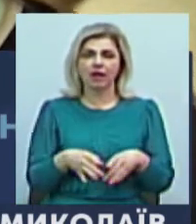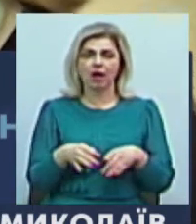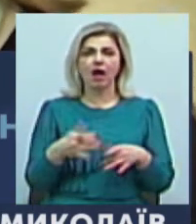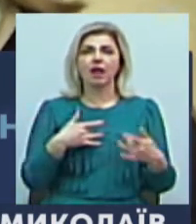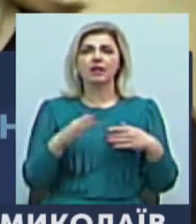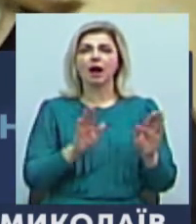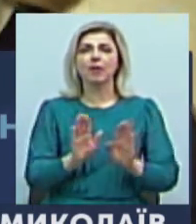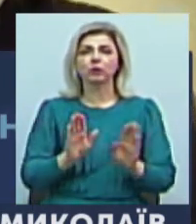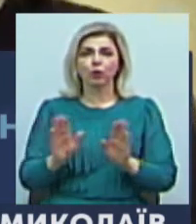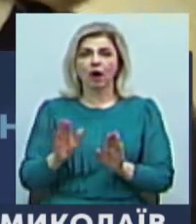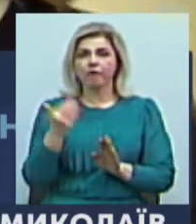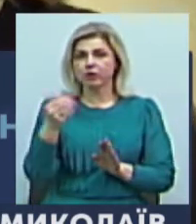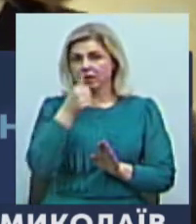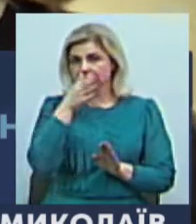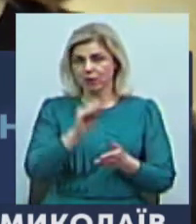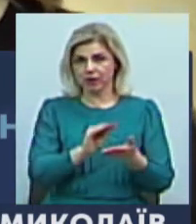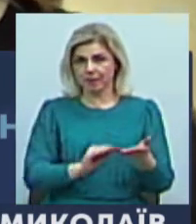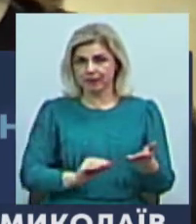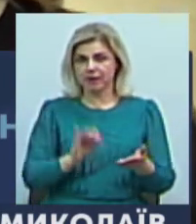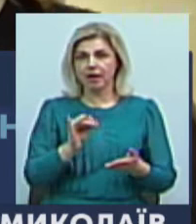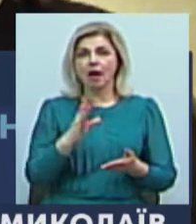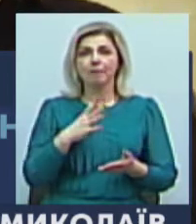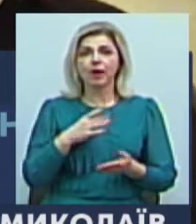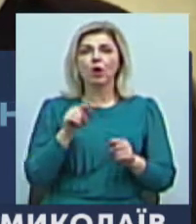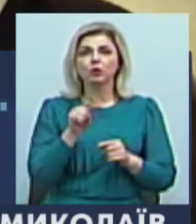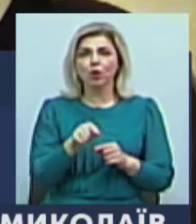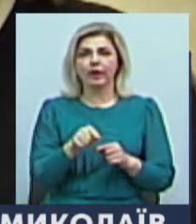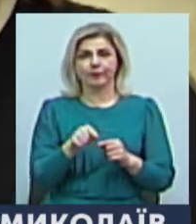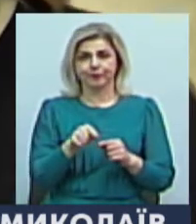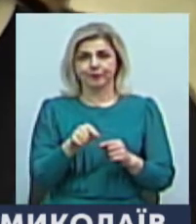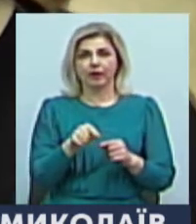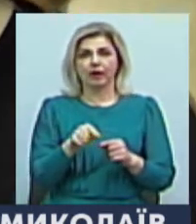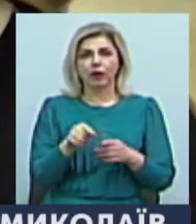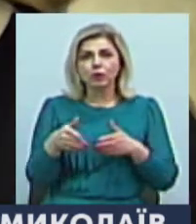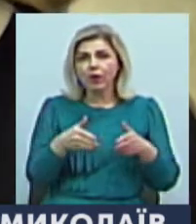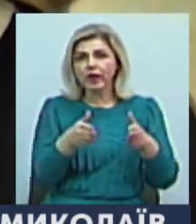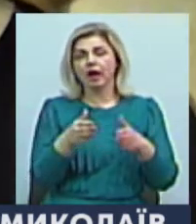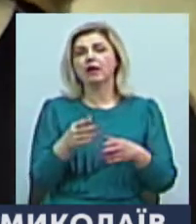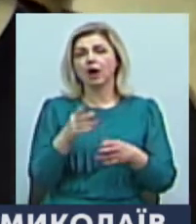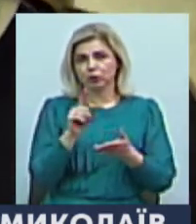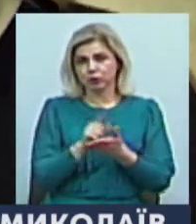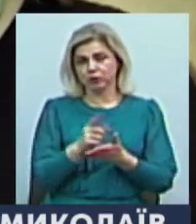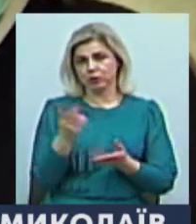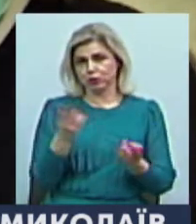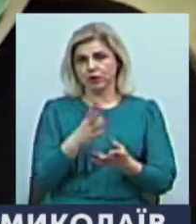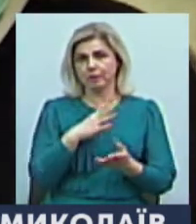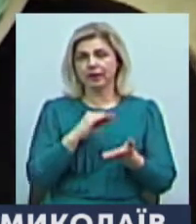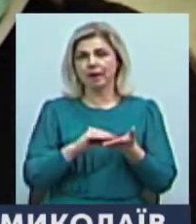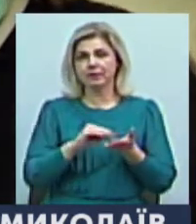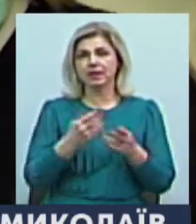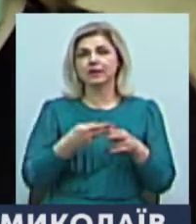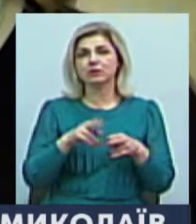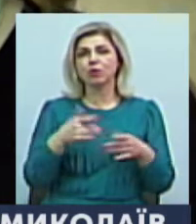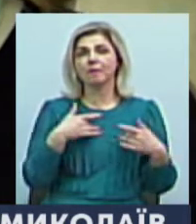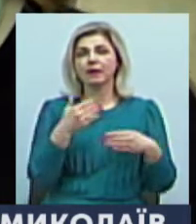її написати. І, ну, знаєте, це був той тунель, де мені потрібно було написати цю п'єсу самої. Це також досвід,